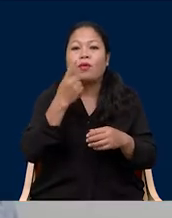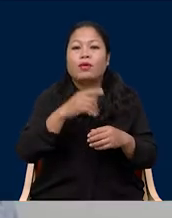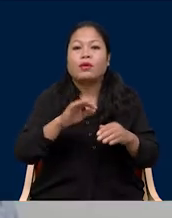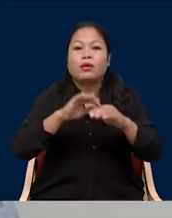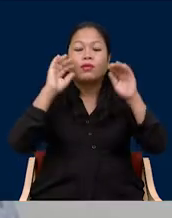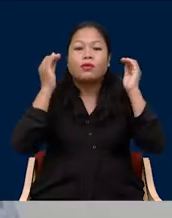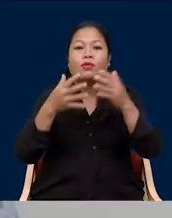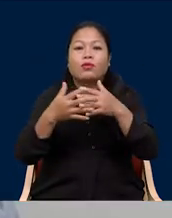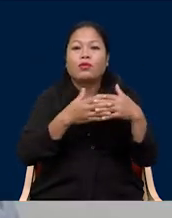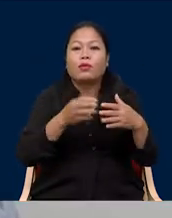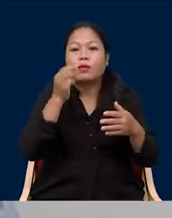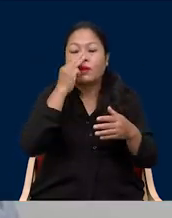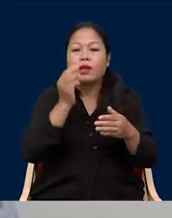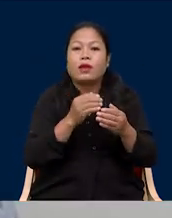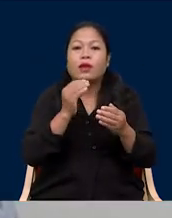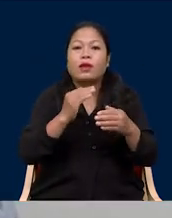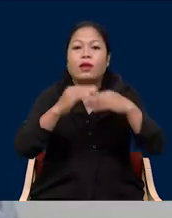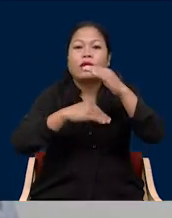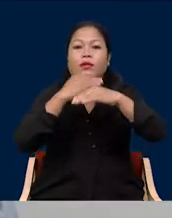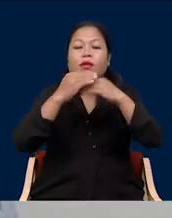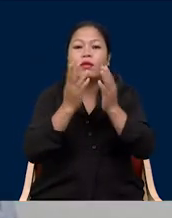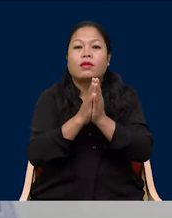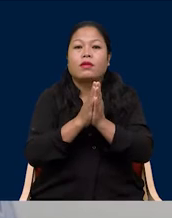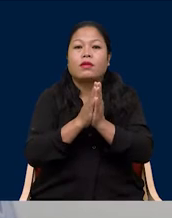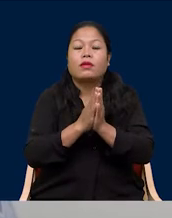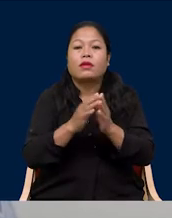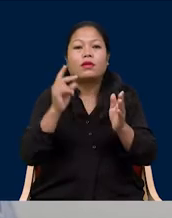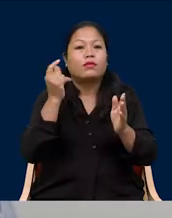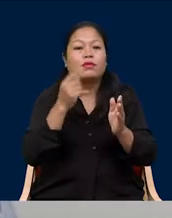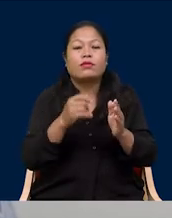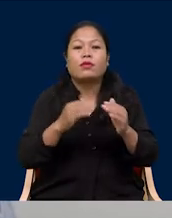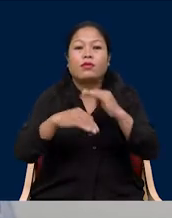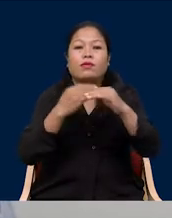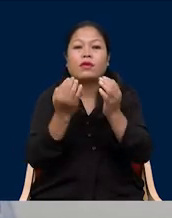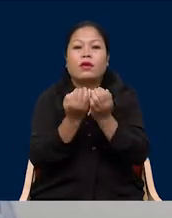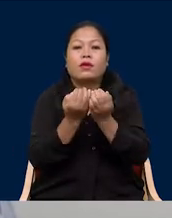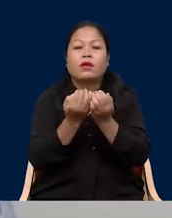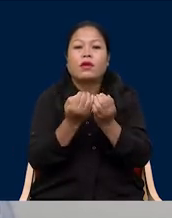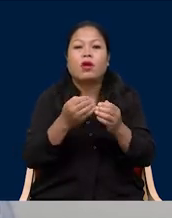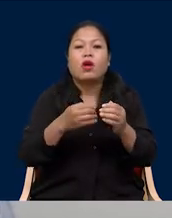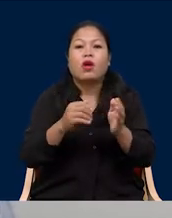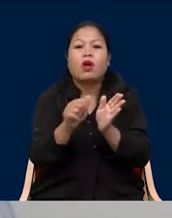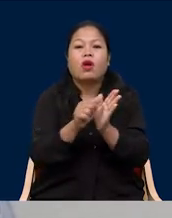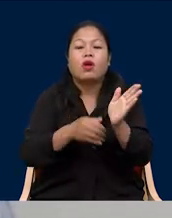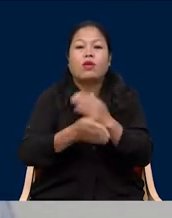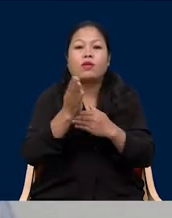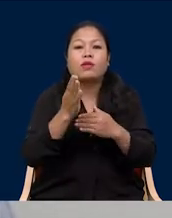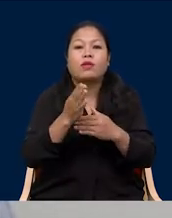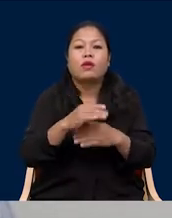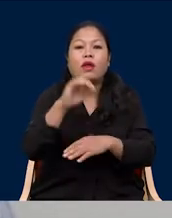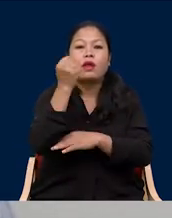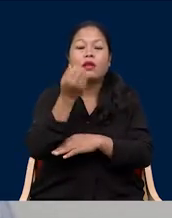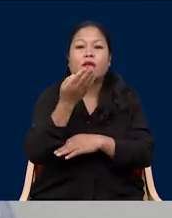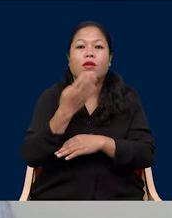त्यो भनेको चाहिँ विश्व समुदायमा अहिले धेरै विकसित जसले चाहिँ द्रुत गतिमा विकास गरिरहनु भएको छ र जो विकासको क्रममा अघि